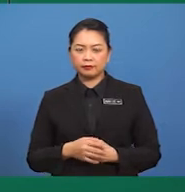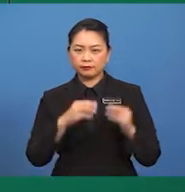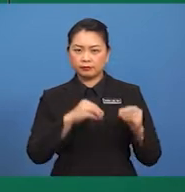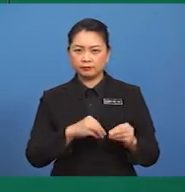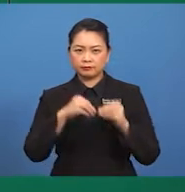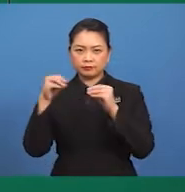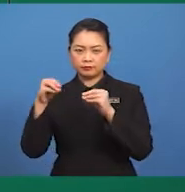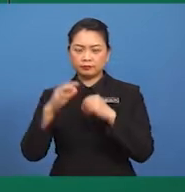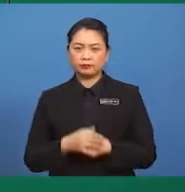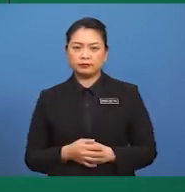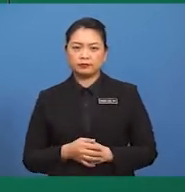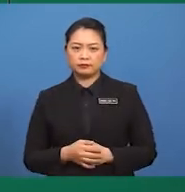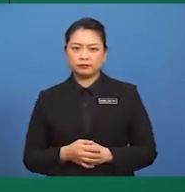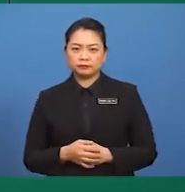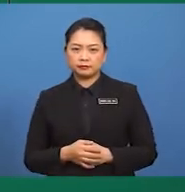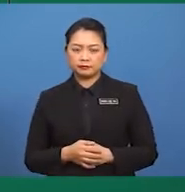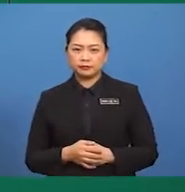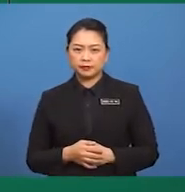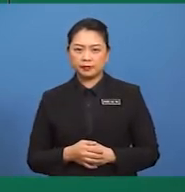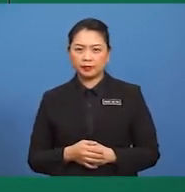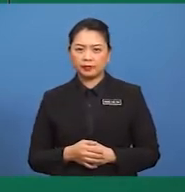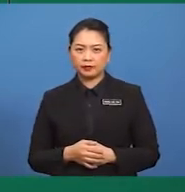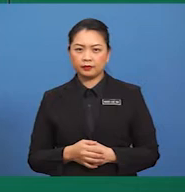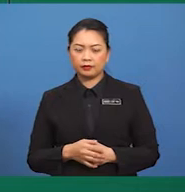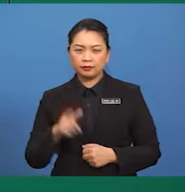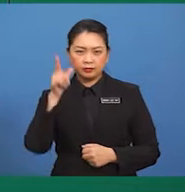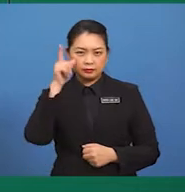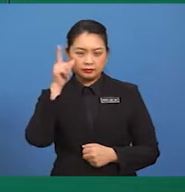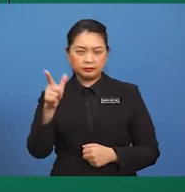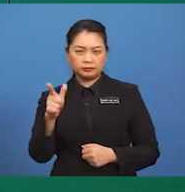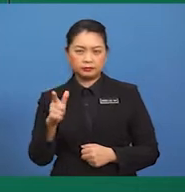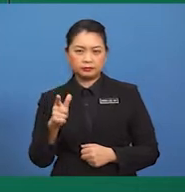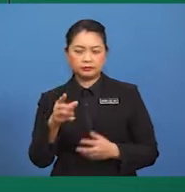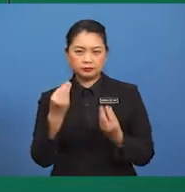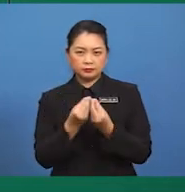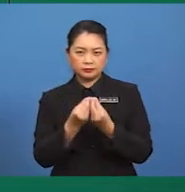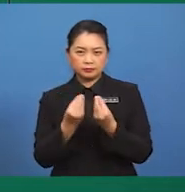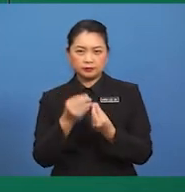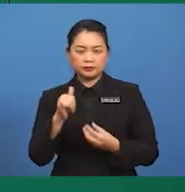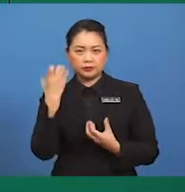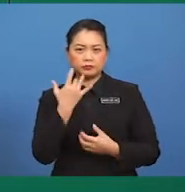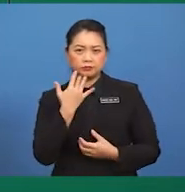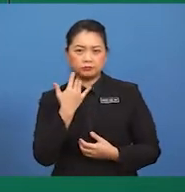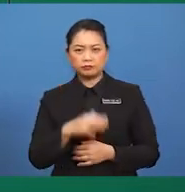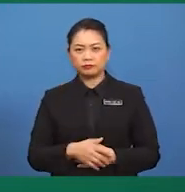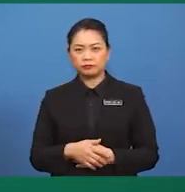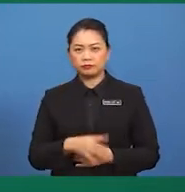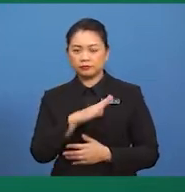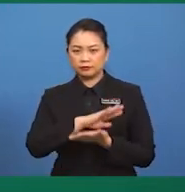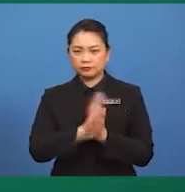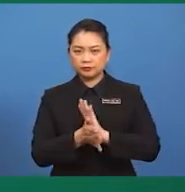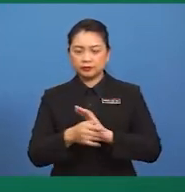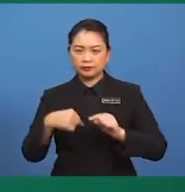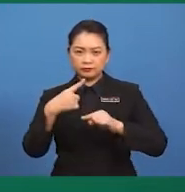akan dipindahkan ke imbangan duga terselaras. Lihat amount yang cikgu warnakan itu.